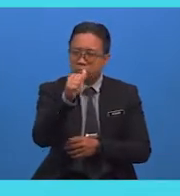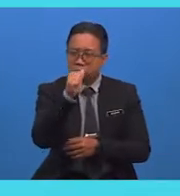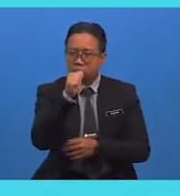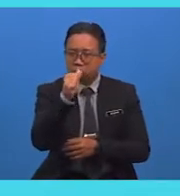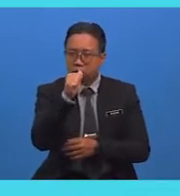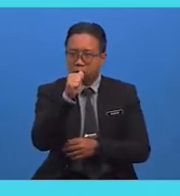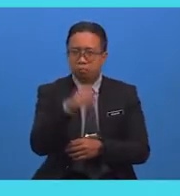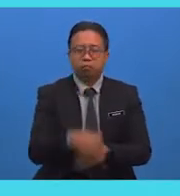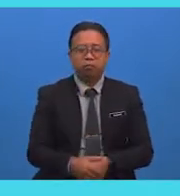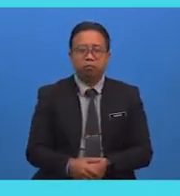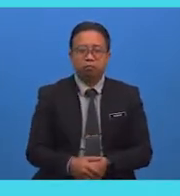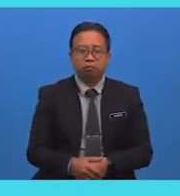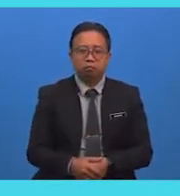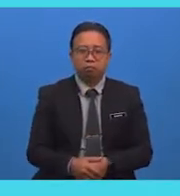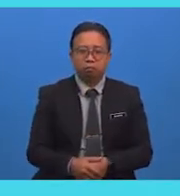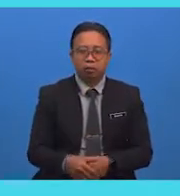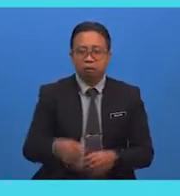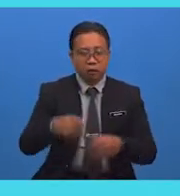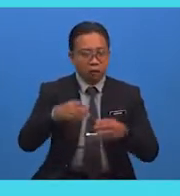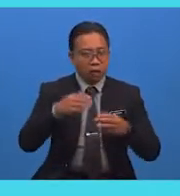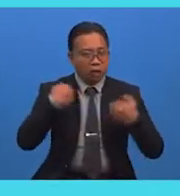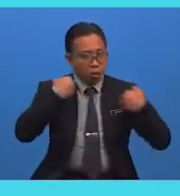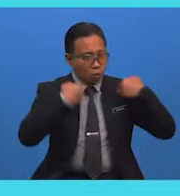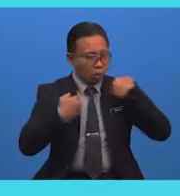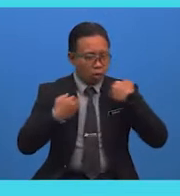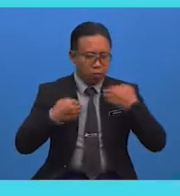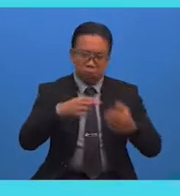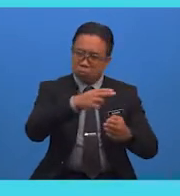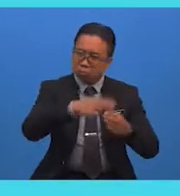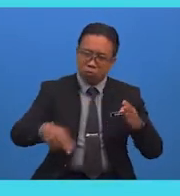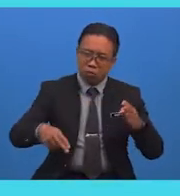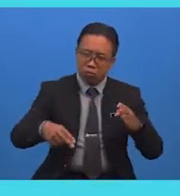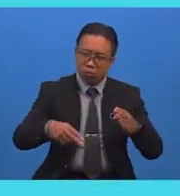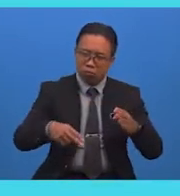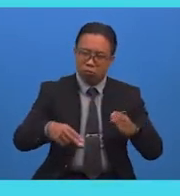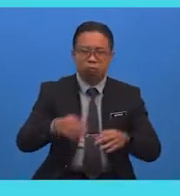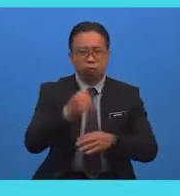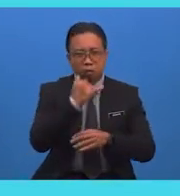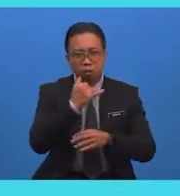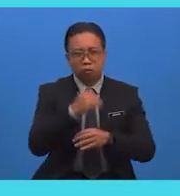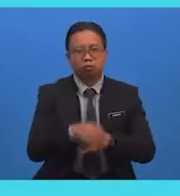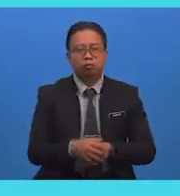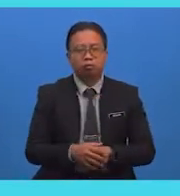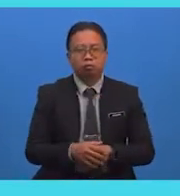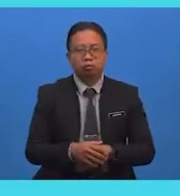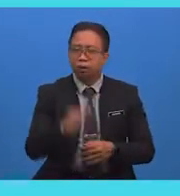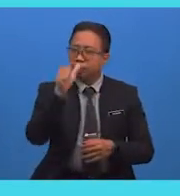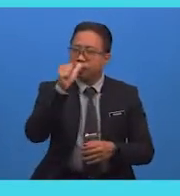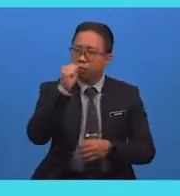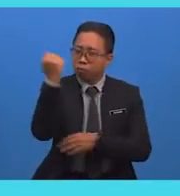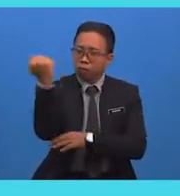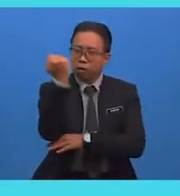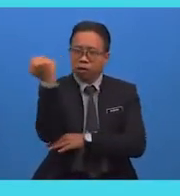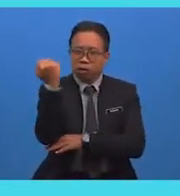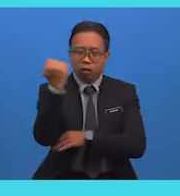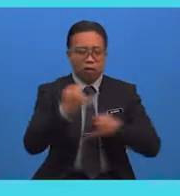seperti binatang yang disembelih bukan atas nama Allah dan minuman yang beralkohol akan menyebabkan hati kita